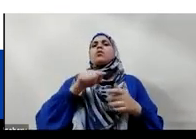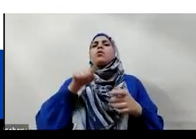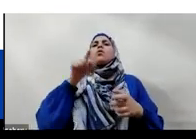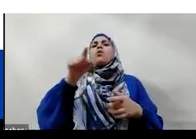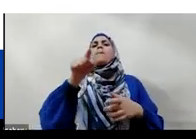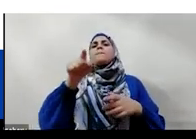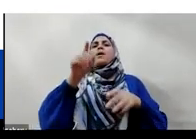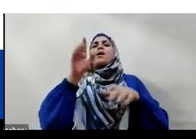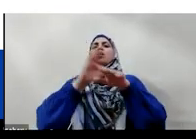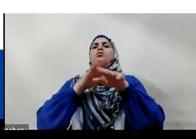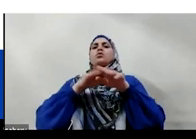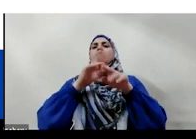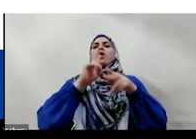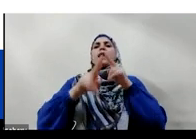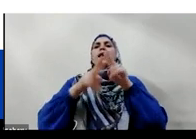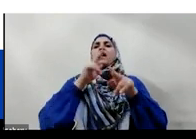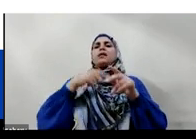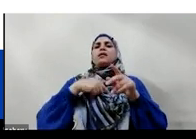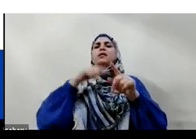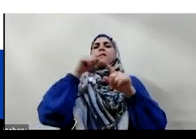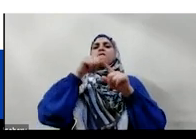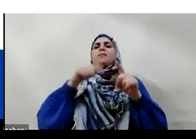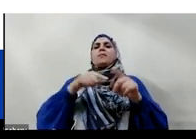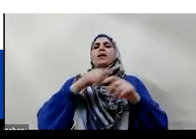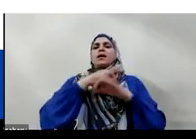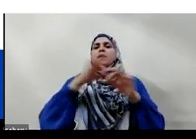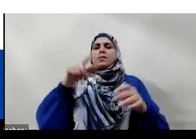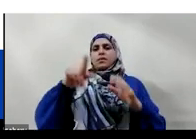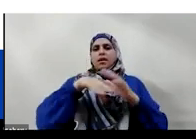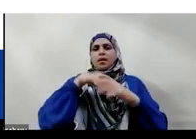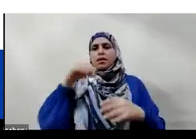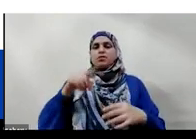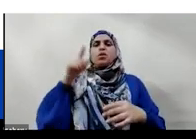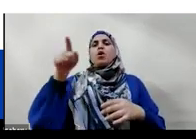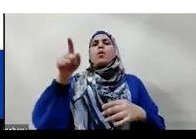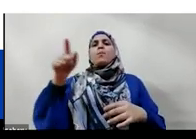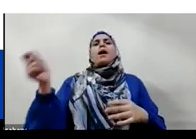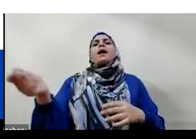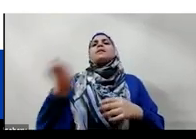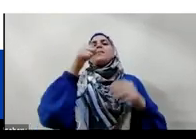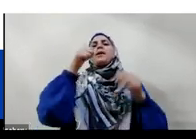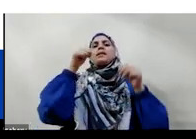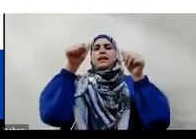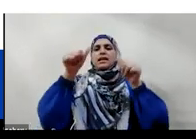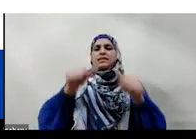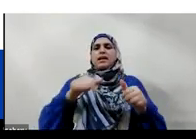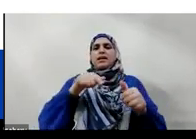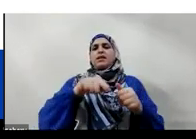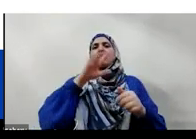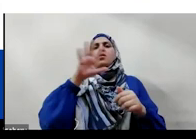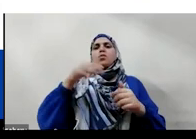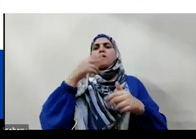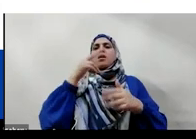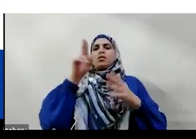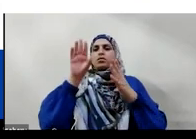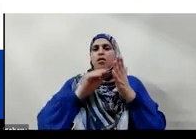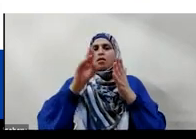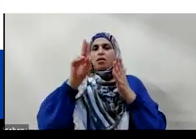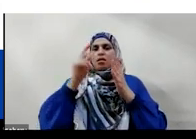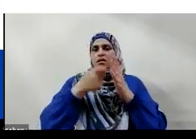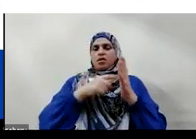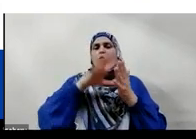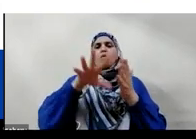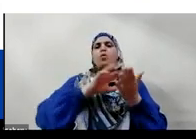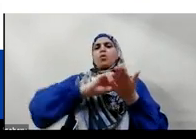هيطلبوا اي سكور للتست اللي حضراتكم عملتوه، وهم اللي هيبعتوا نتائج السكورز دي والريبورتس لليو انستيتيوشن اون